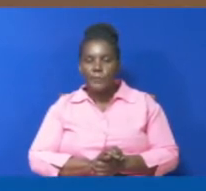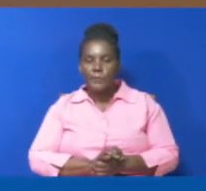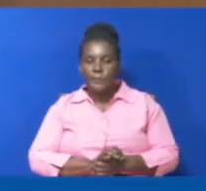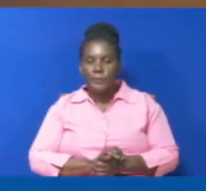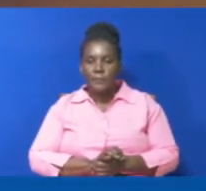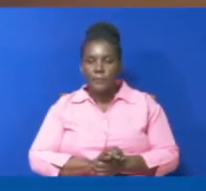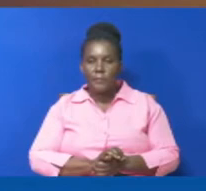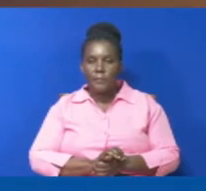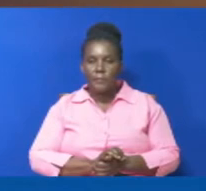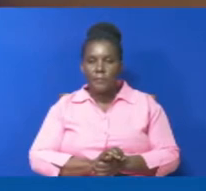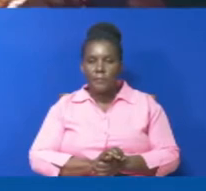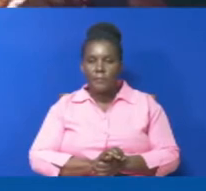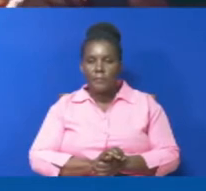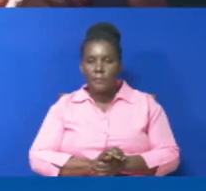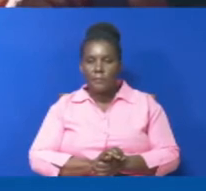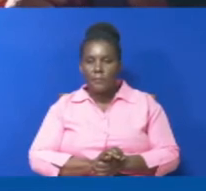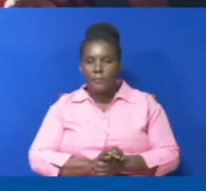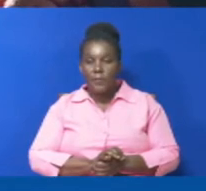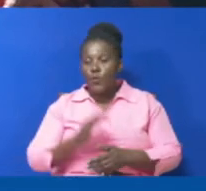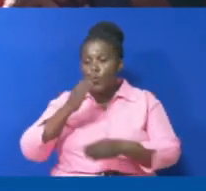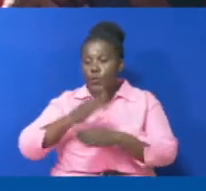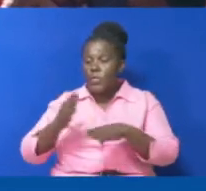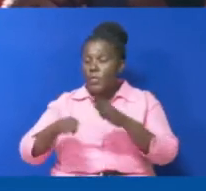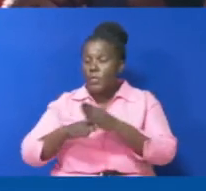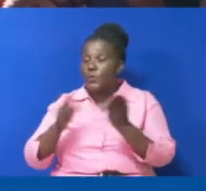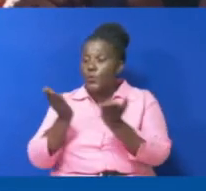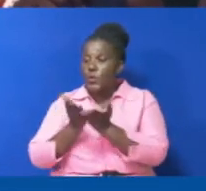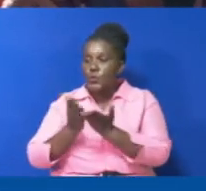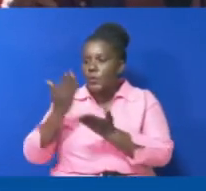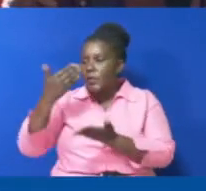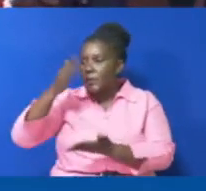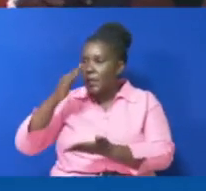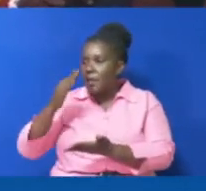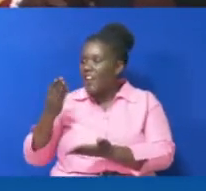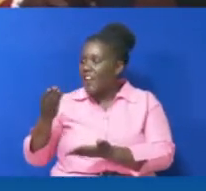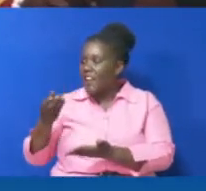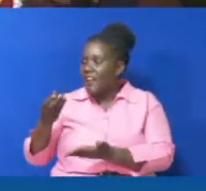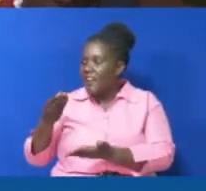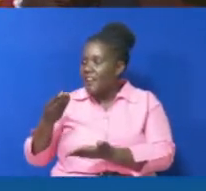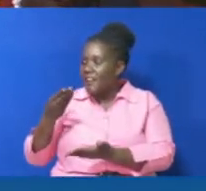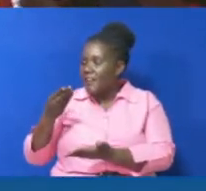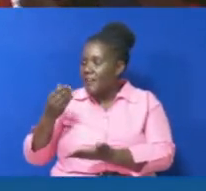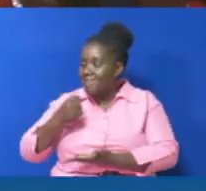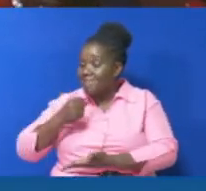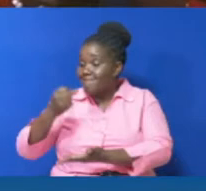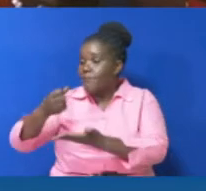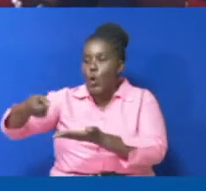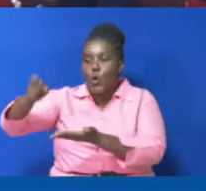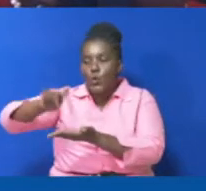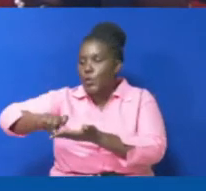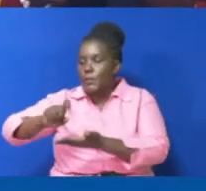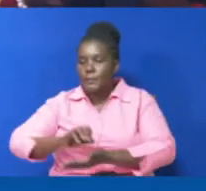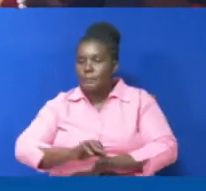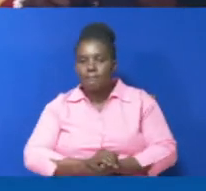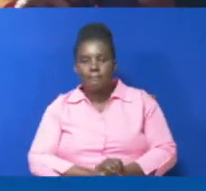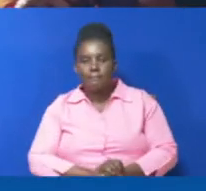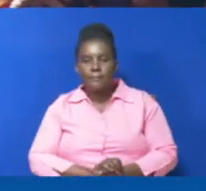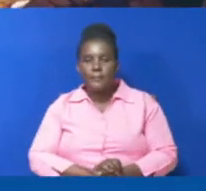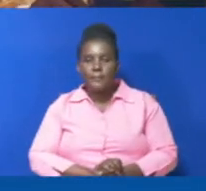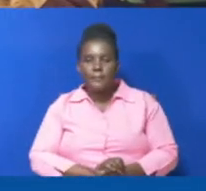serikali kutoongeza fedha ujenzi wa shule. Wengine wa milioni 470 wamekamilisha cheji